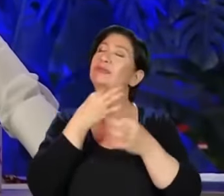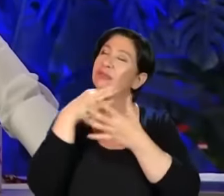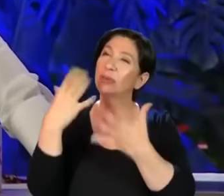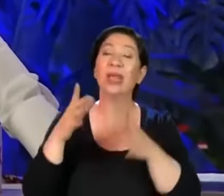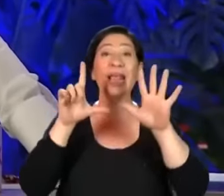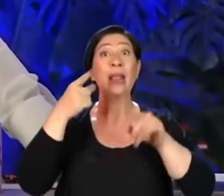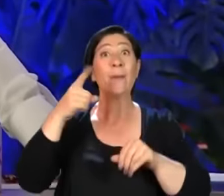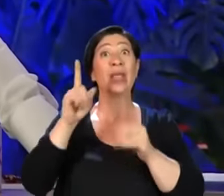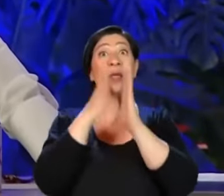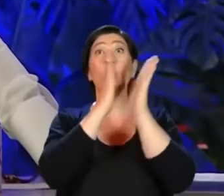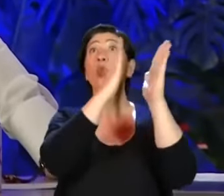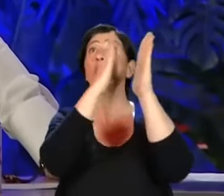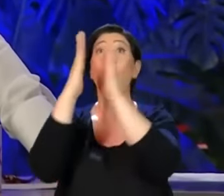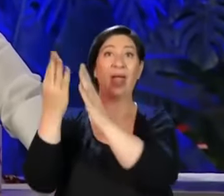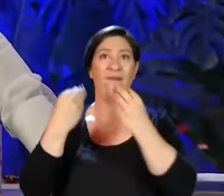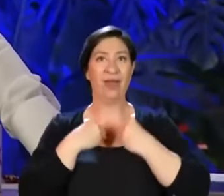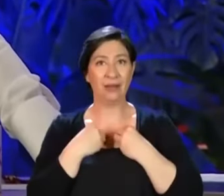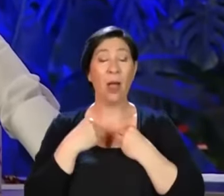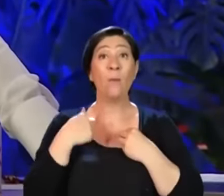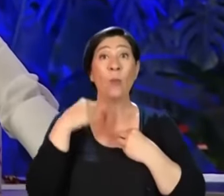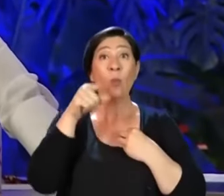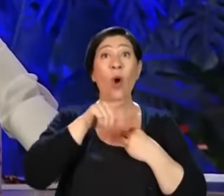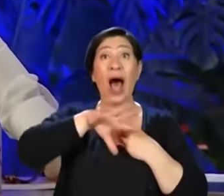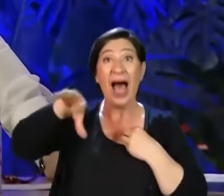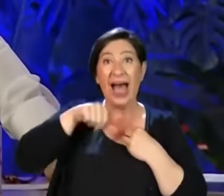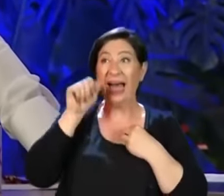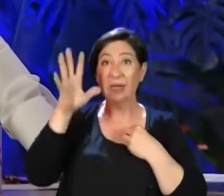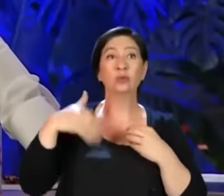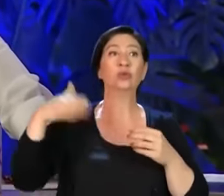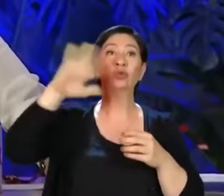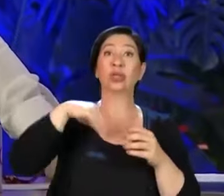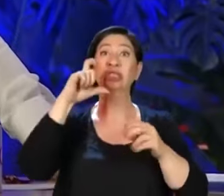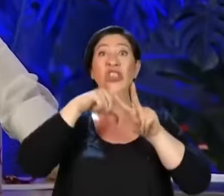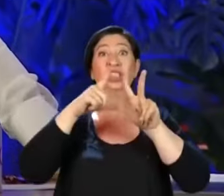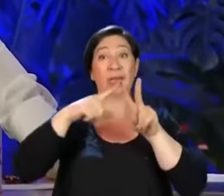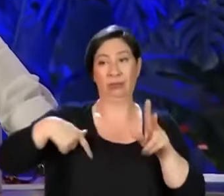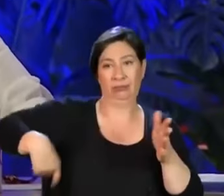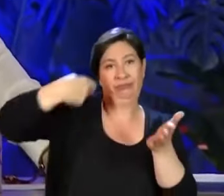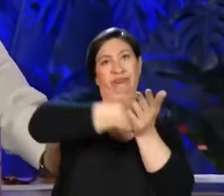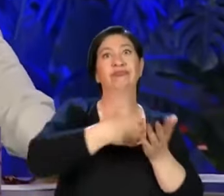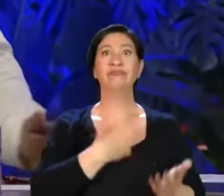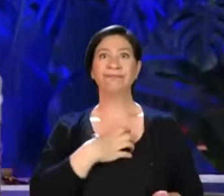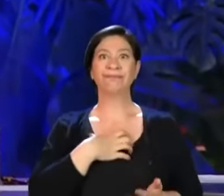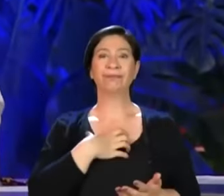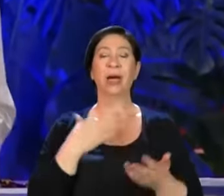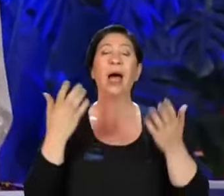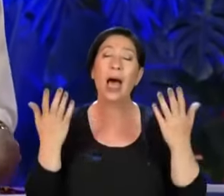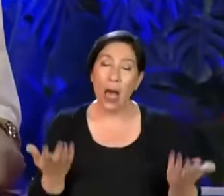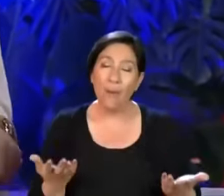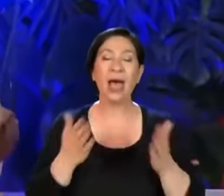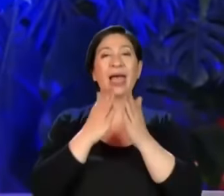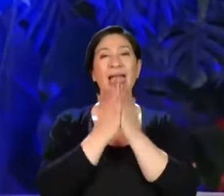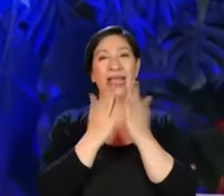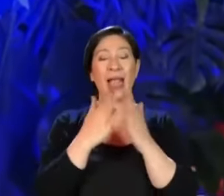7.000 kitaplık bir kütüphane verdiler bize E ben bu araklayan lın da parasını sonradan Can Yayın ylar ödüyorum Tabi ki amama ve lakin